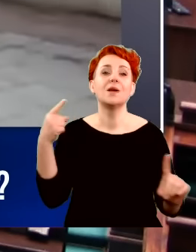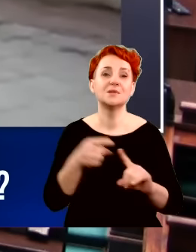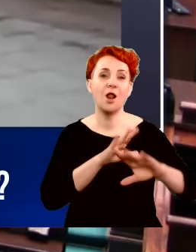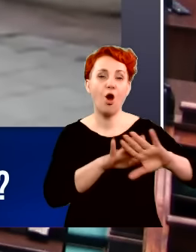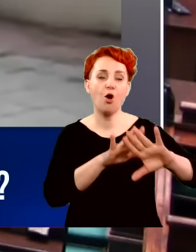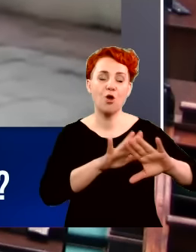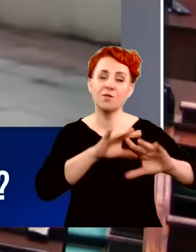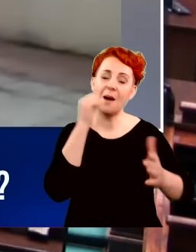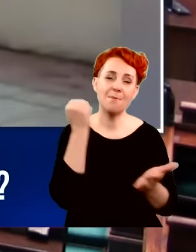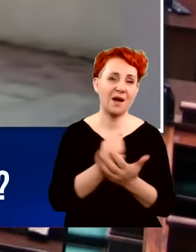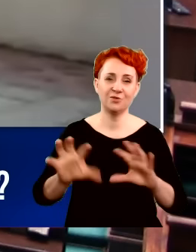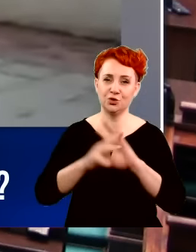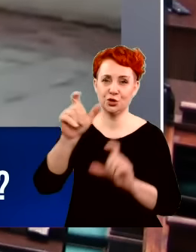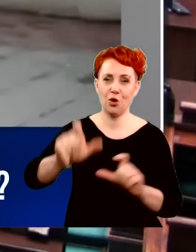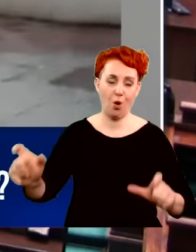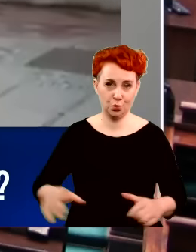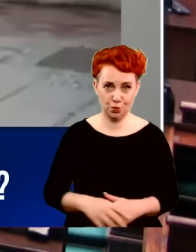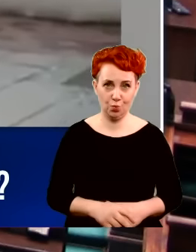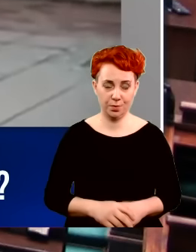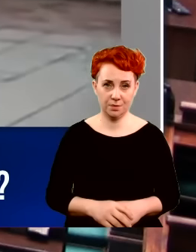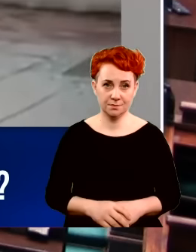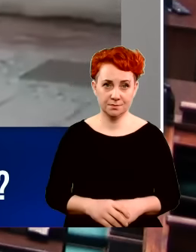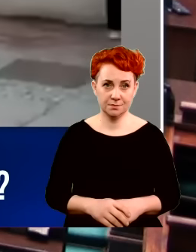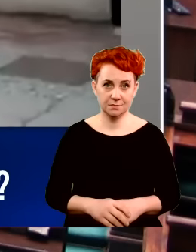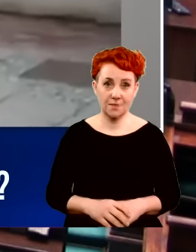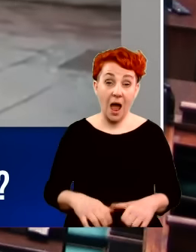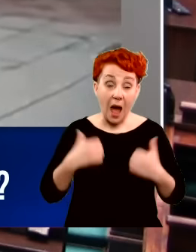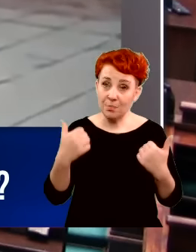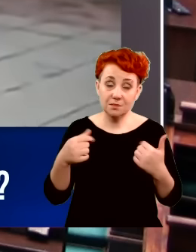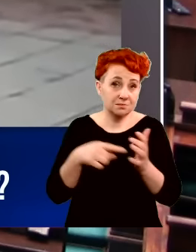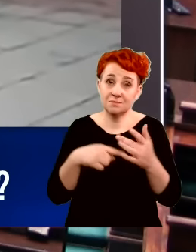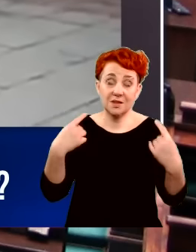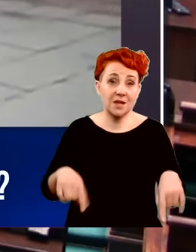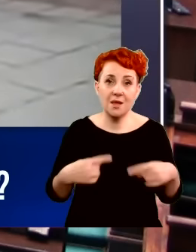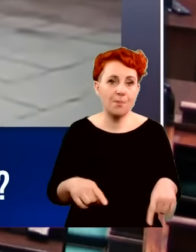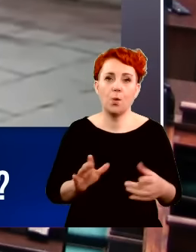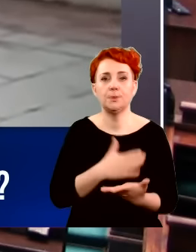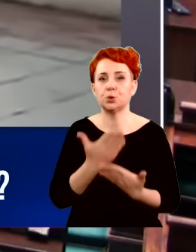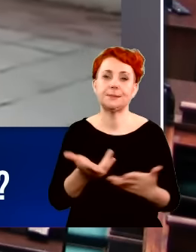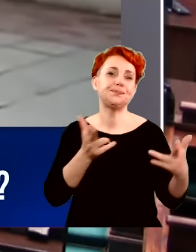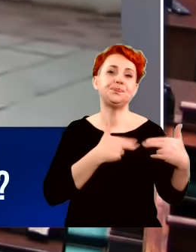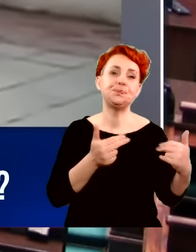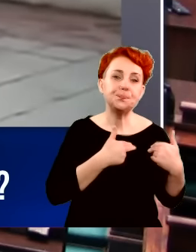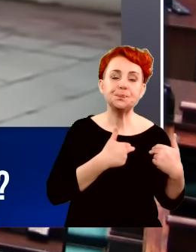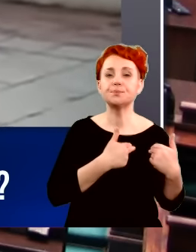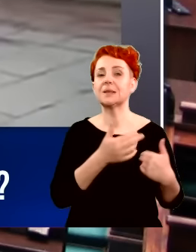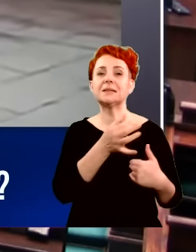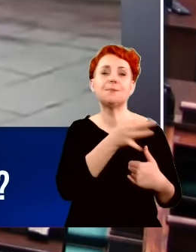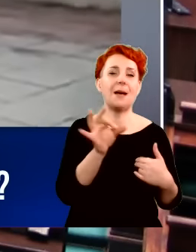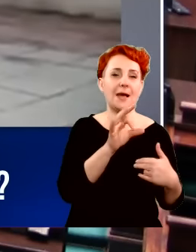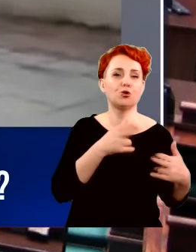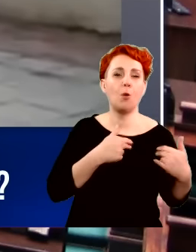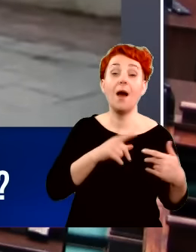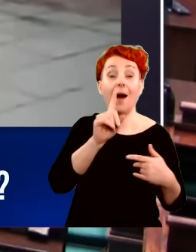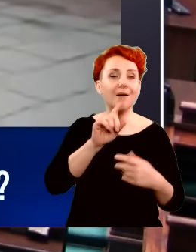miałyby tego typu procedurze być poddane aby właśnie to nie organ jakiś komisyjny speckomisja tylko